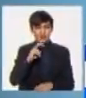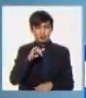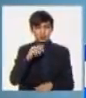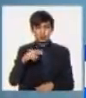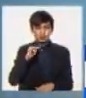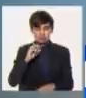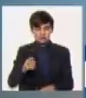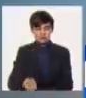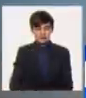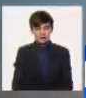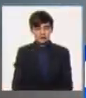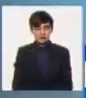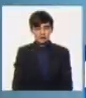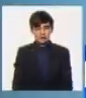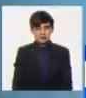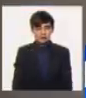Крыло горит, что ли?